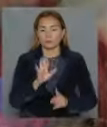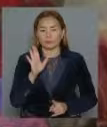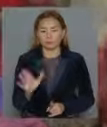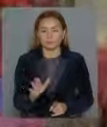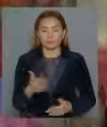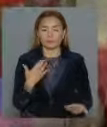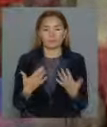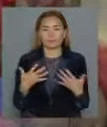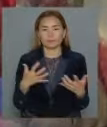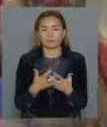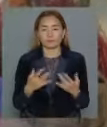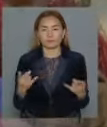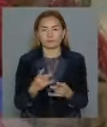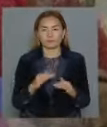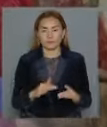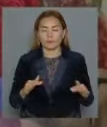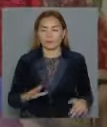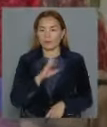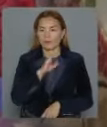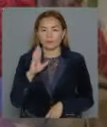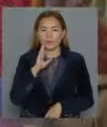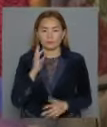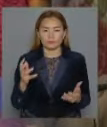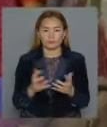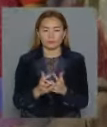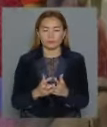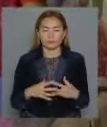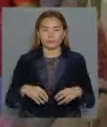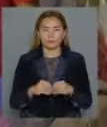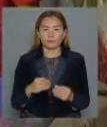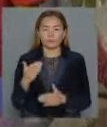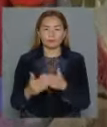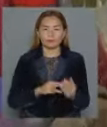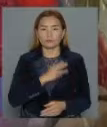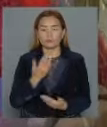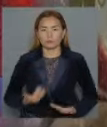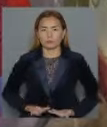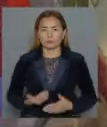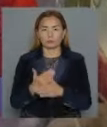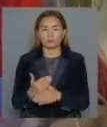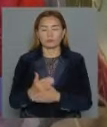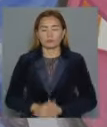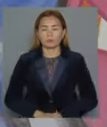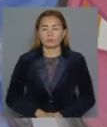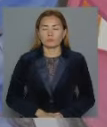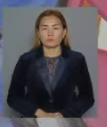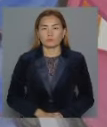установить хорошую связь осужденных граждан с социальной средой и повысить их стремление к свободе.